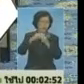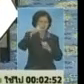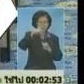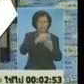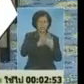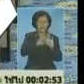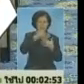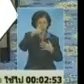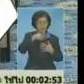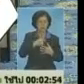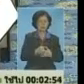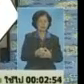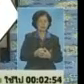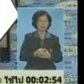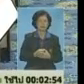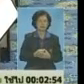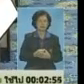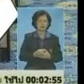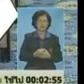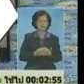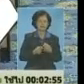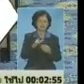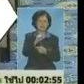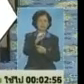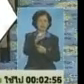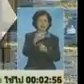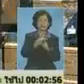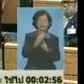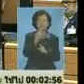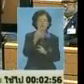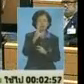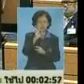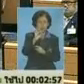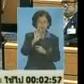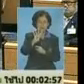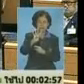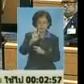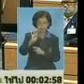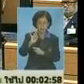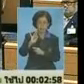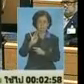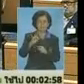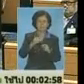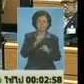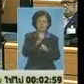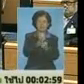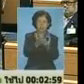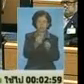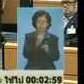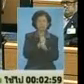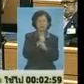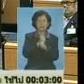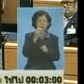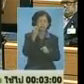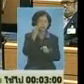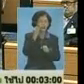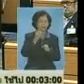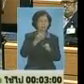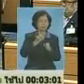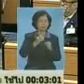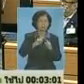ผมยกตัวอย่าง 2-3 ตัวอย่างนะครับจะได้ไม่เสียเวลา23กันยา48ครับจ้างเหมาก่อสร้างบ้านเดี่ยว2ชั้นและอื่นๆโครงการบ้านเอื้ออาท